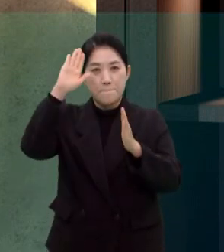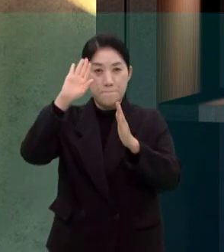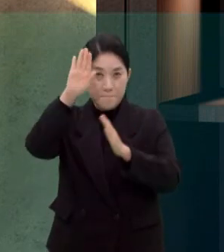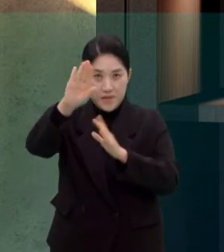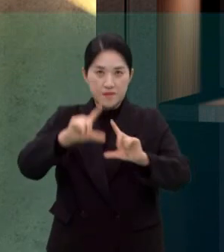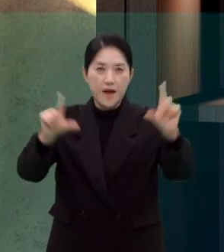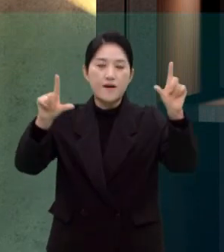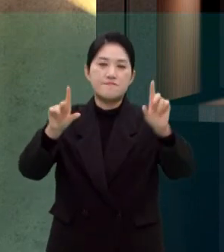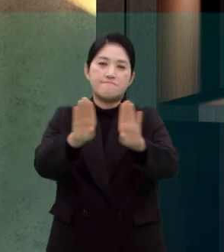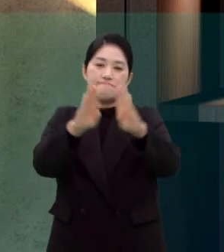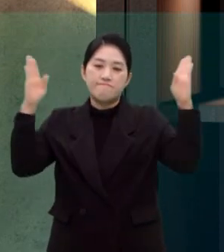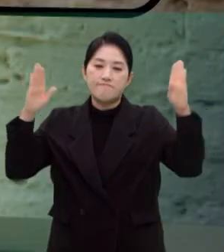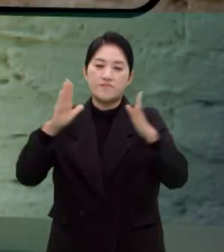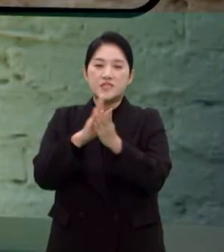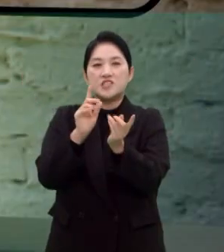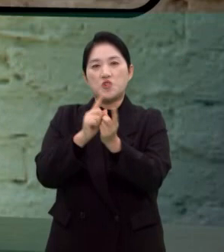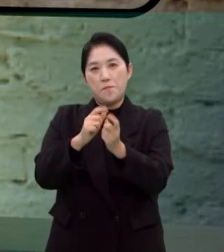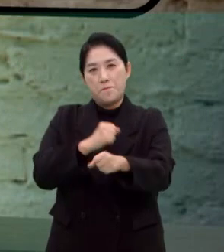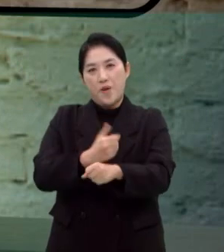있어야 합니다.